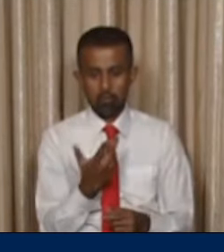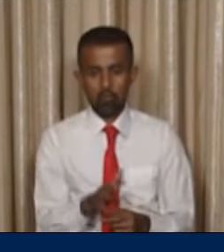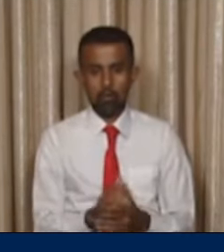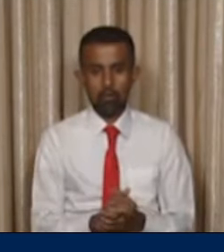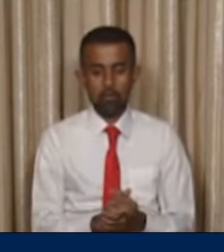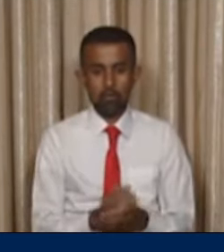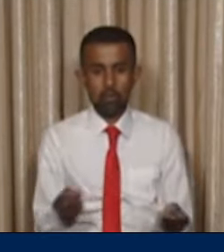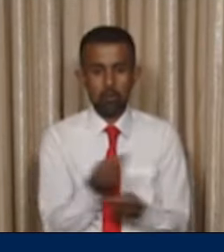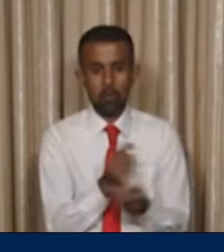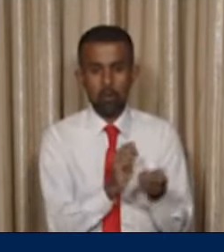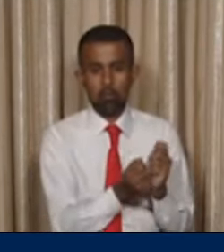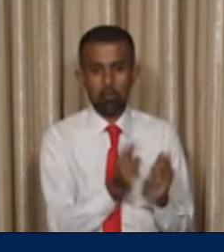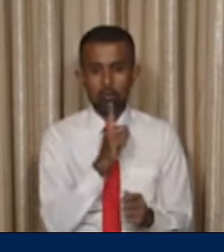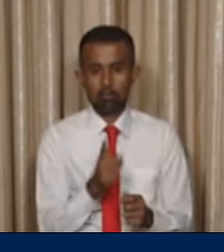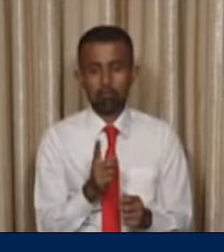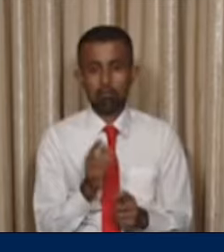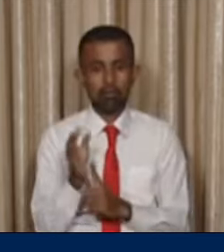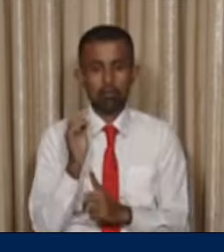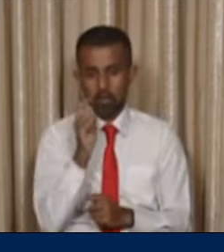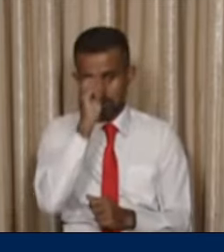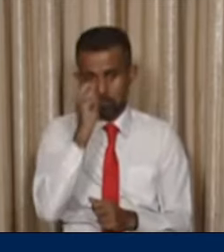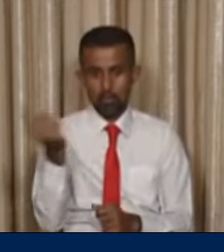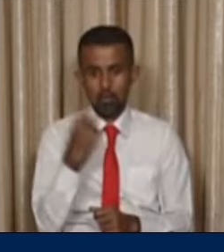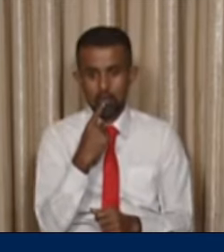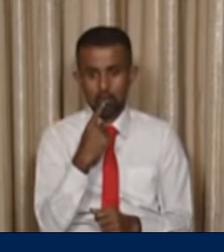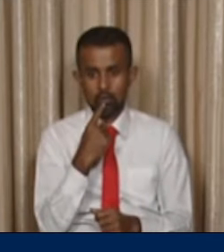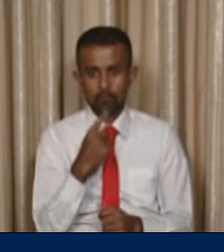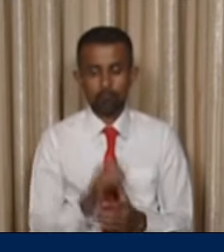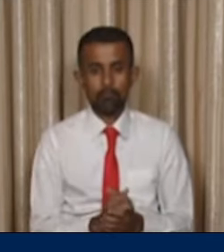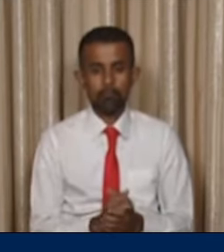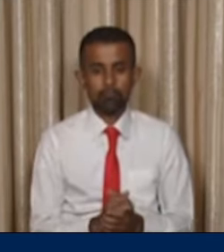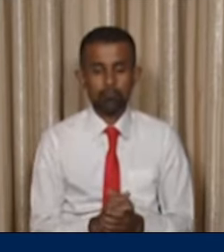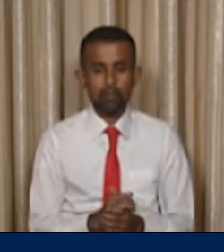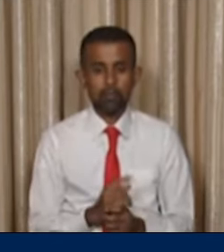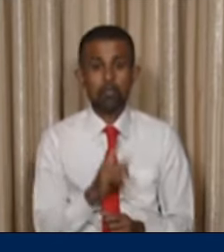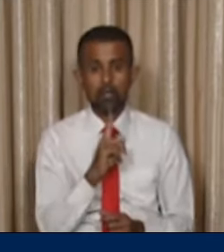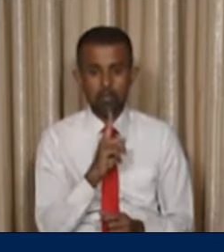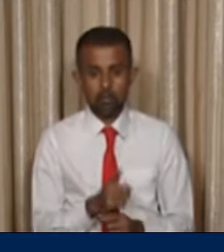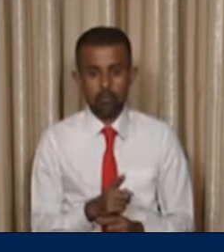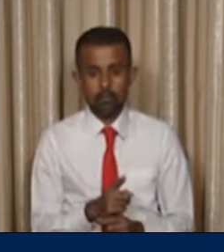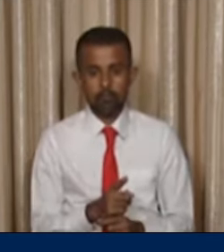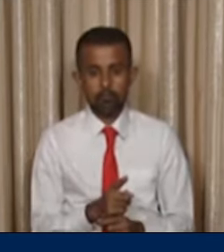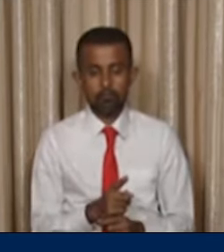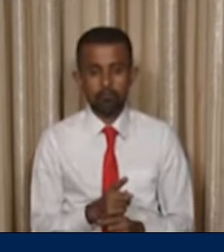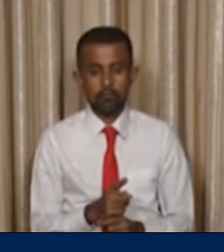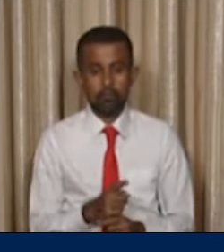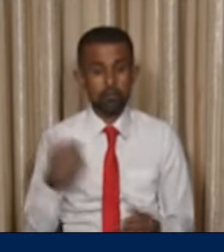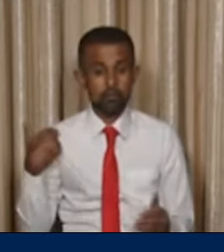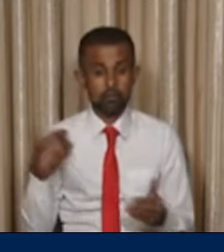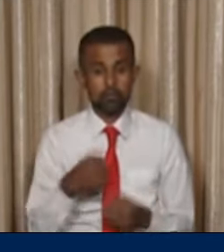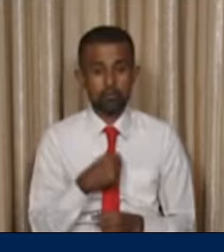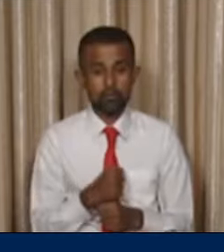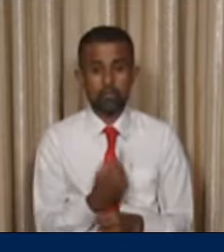මේ ඇග්‍රීමෙන්ට් එක වෙනස් කරනවා කියලා ජනාධිපතිතුමා පාර්ලිමේන්තුවේ ඇවිල්ලා කියනවා. ඒකෙන් ගම්ම්‍ය වෙන්නේ ගරු කතානායකතුමනි, මෙච්චරක